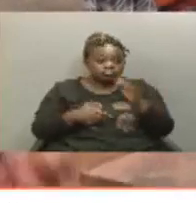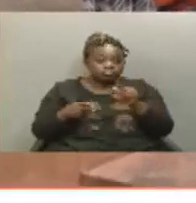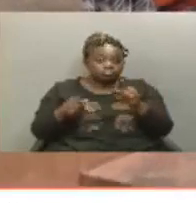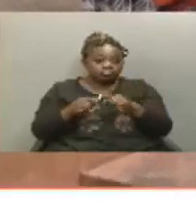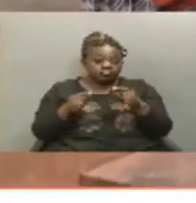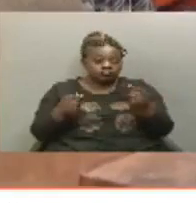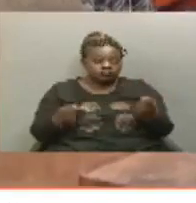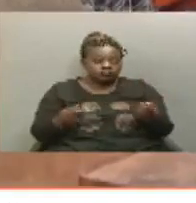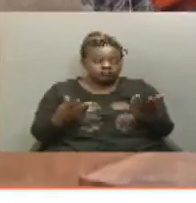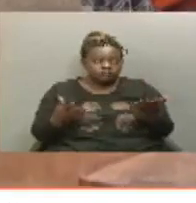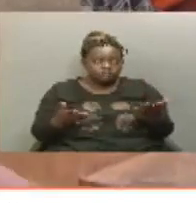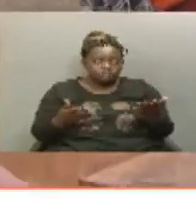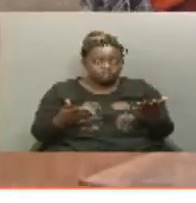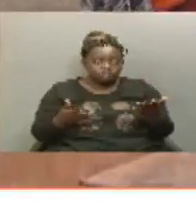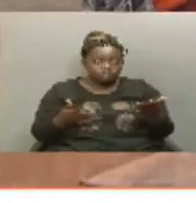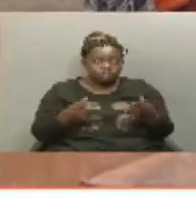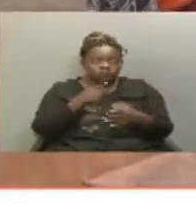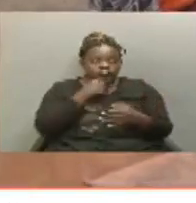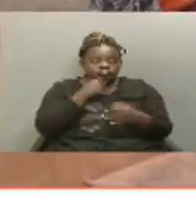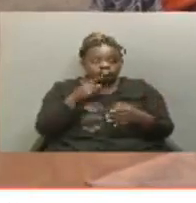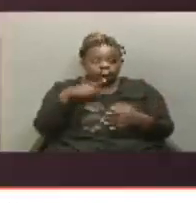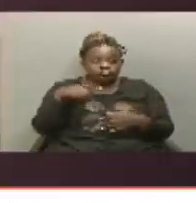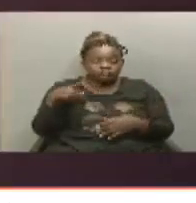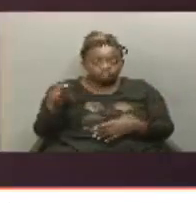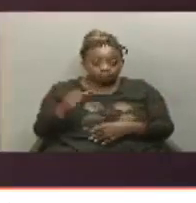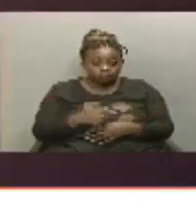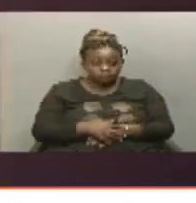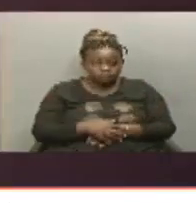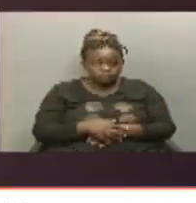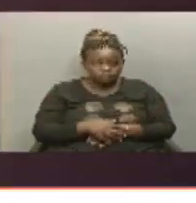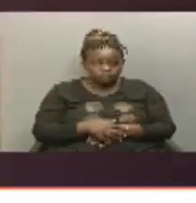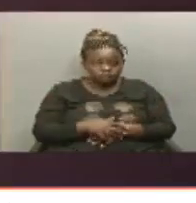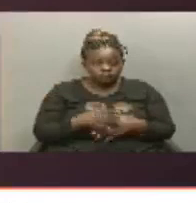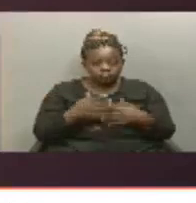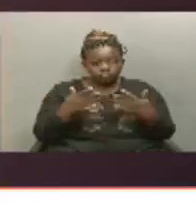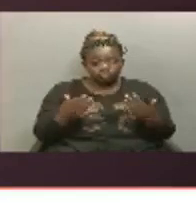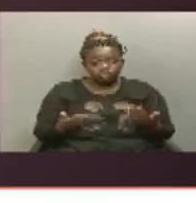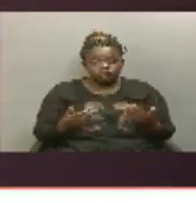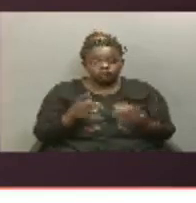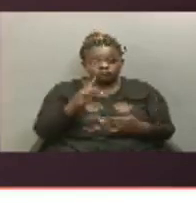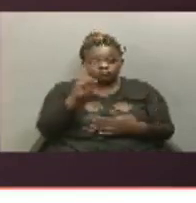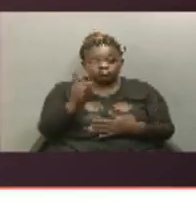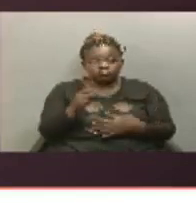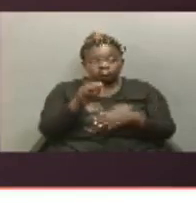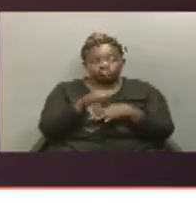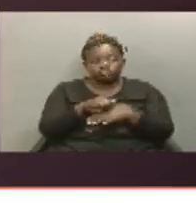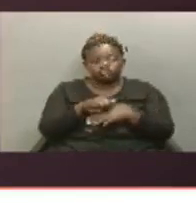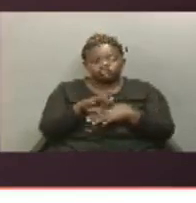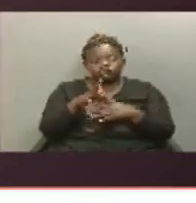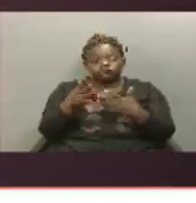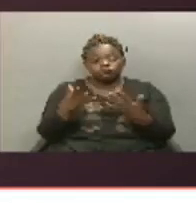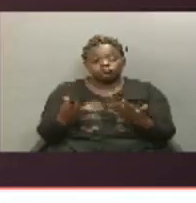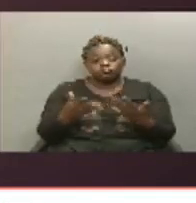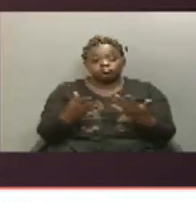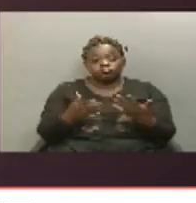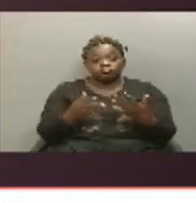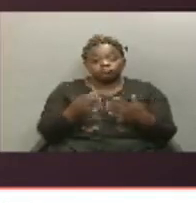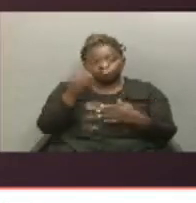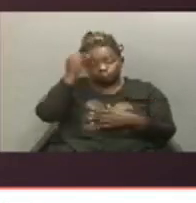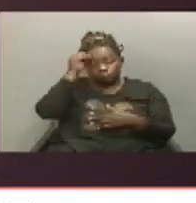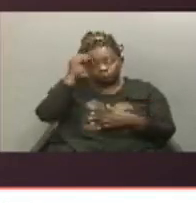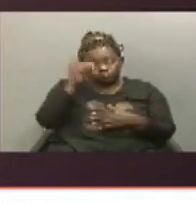amusiŋŋanya mukute nnyini akasajja ne kafuluma ne kagenda. Nga tannijja mbudde asoose kuweereza muganzi w'obubaka ku ssimu